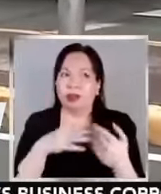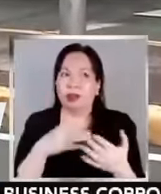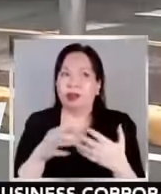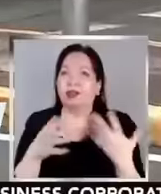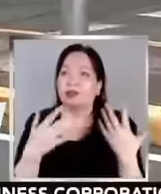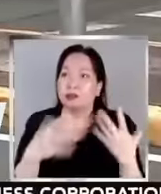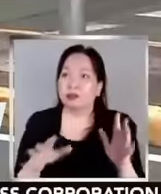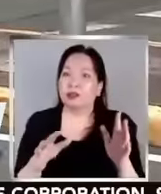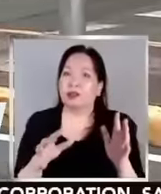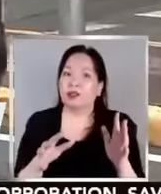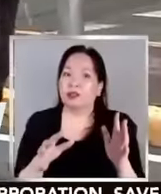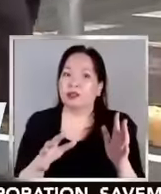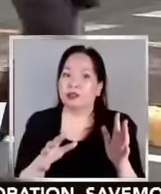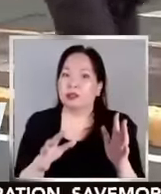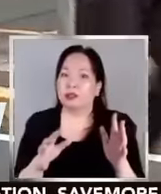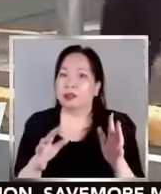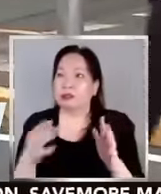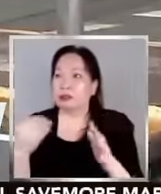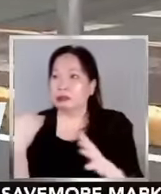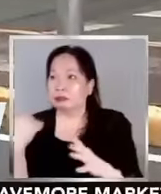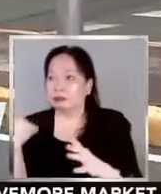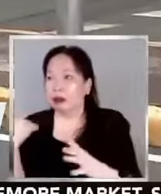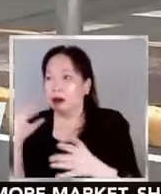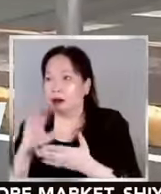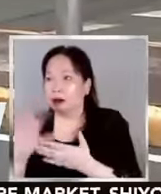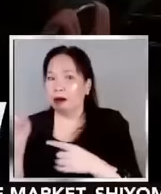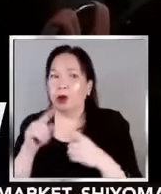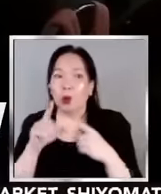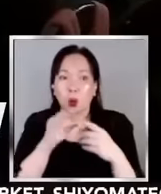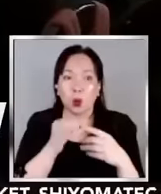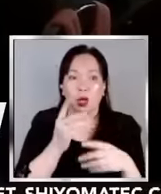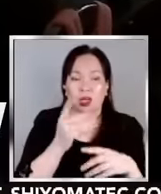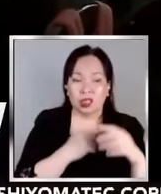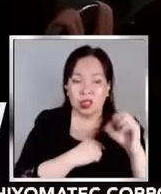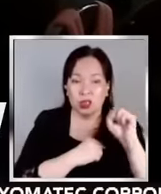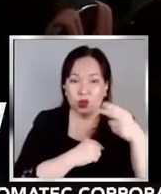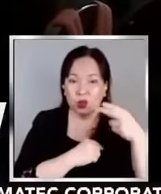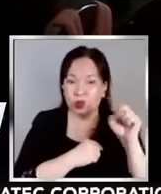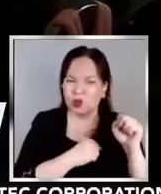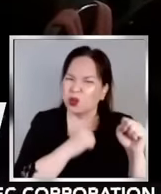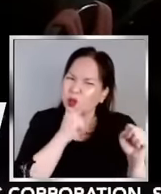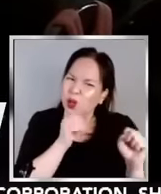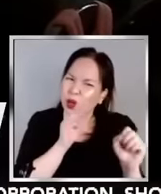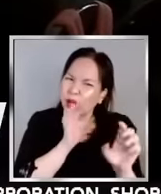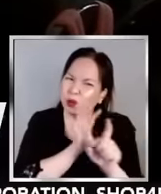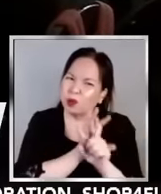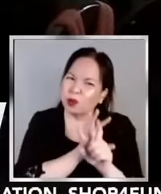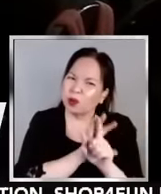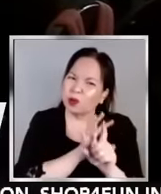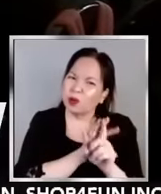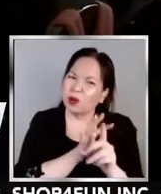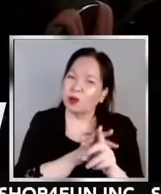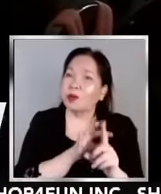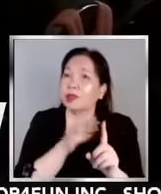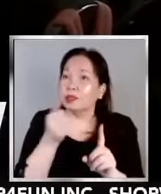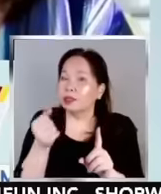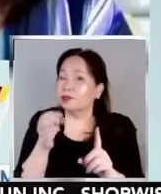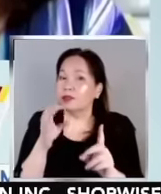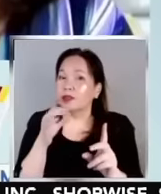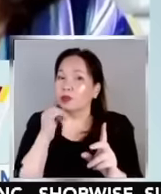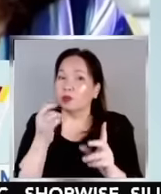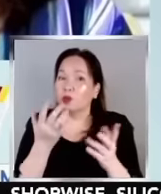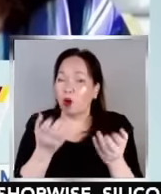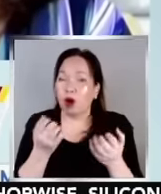gusto pa rin nila yung nakapag college kaysa yung nakapag senior high school kung hindi naman sila magbabalak na pumunta sa University